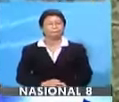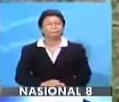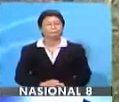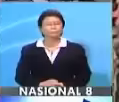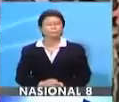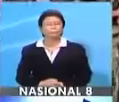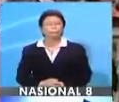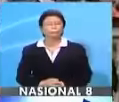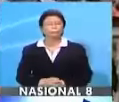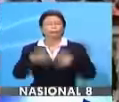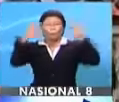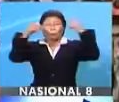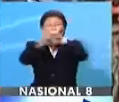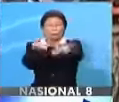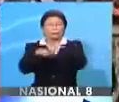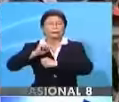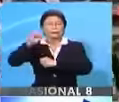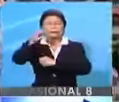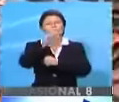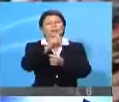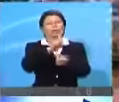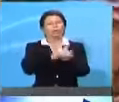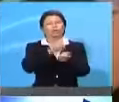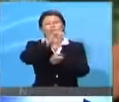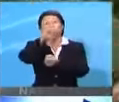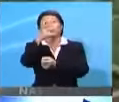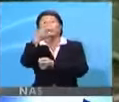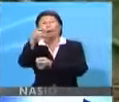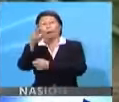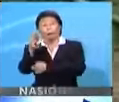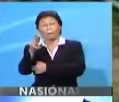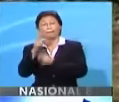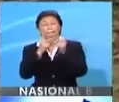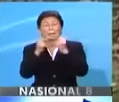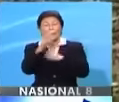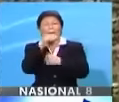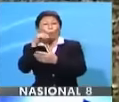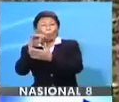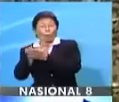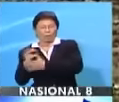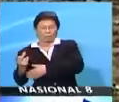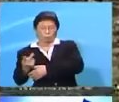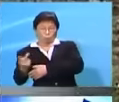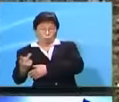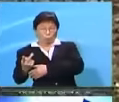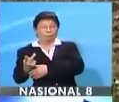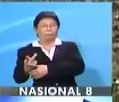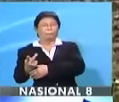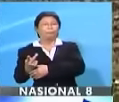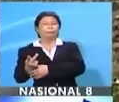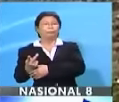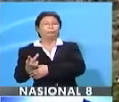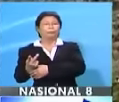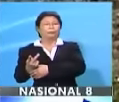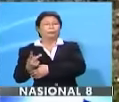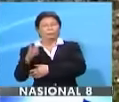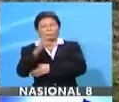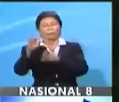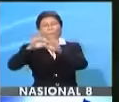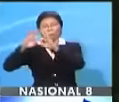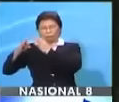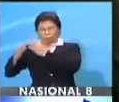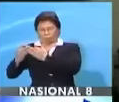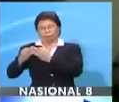Dalam pada itu, Yang di-Pertua Negeri Sabah Tun Dr. Juhar Datuk Mahirudin dan isteri Toh Puan Nurlidah Tan Sri RM Jasni serta